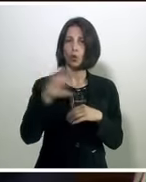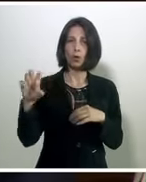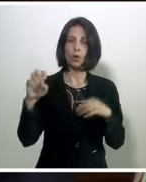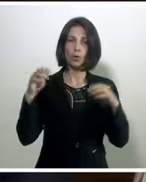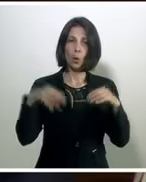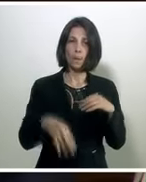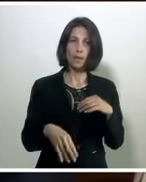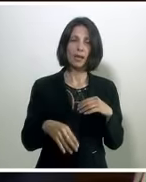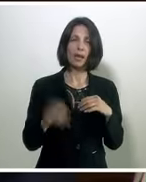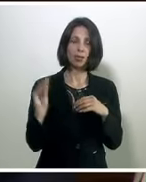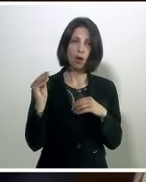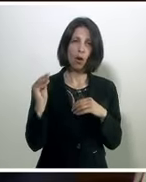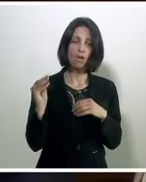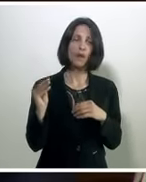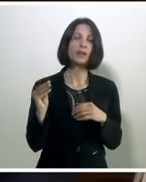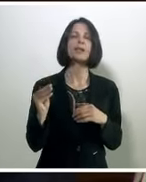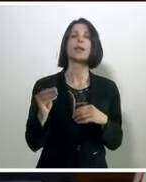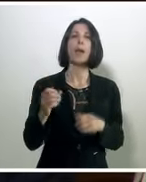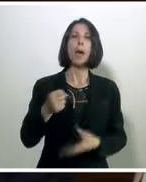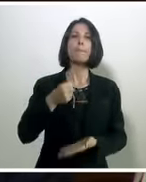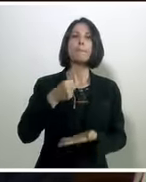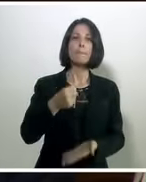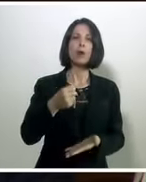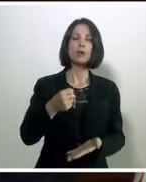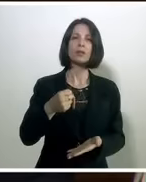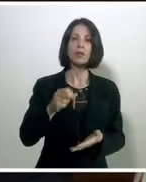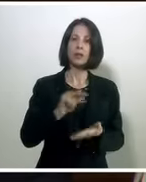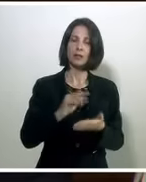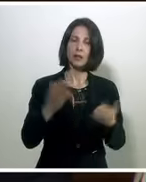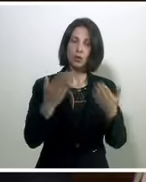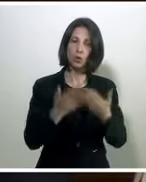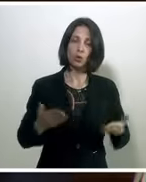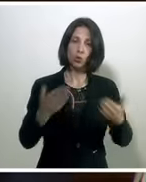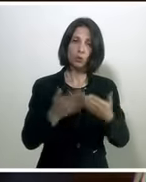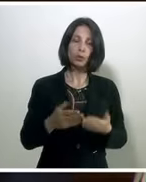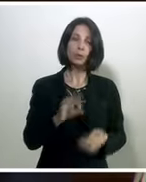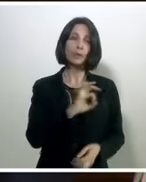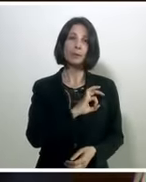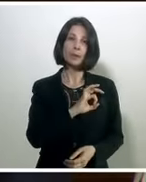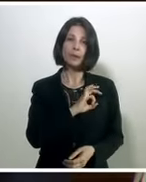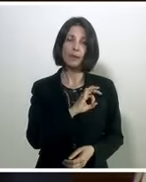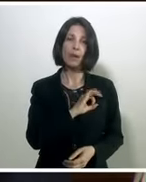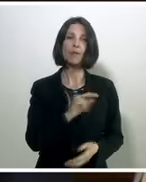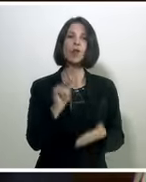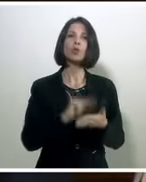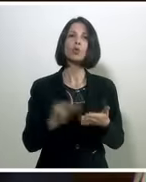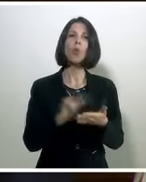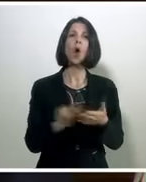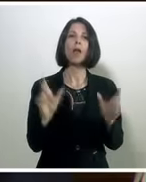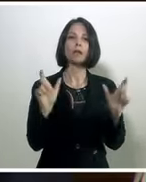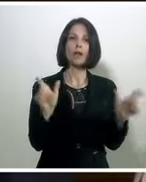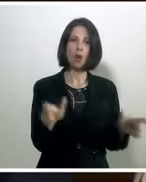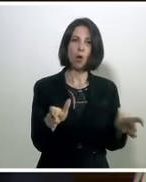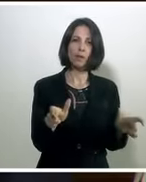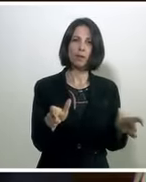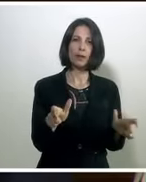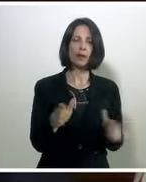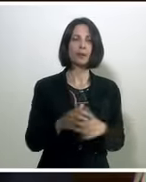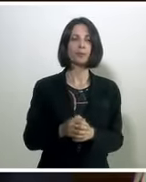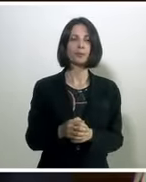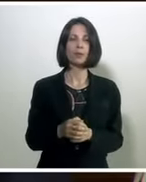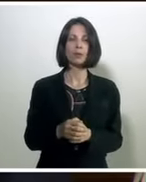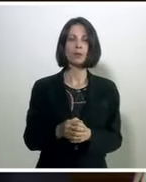scuola con garanzie di adeguate borse di studio per i meritevoli e la realizzazione di una scuola unica dell'obbligo sulla base della proposta gram Shana con